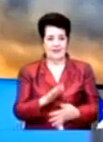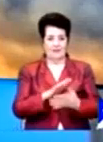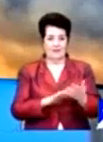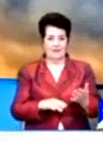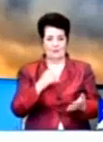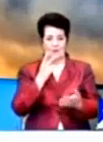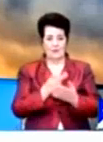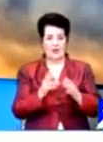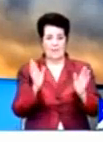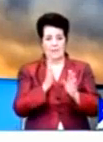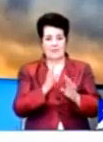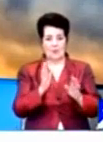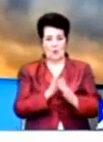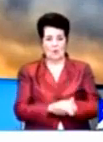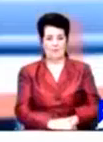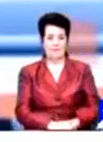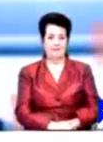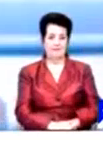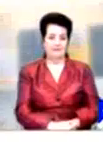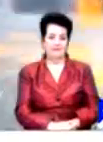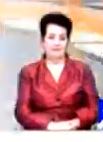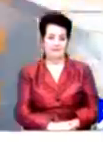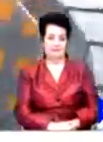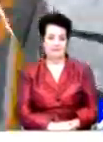continuare vom urmări rubrica Meteo.